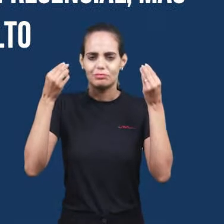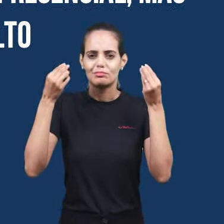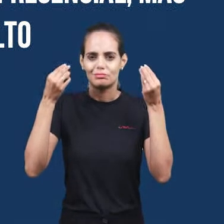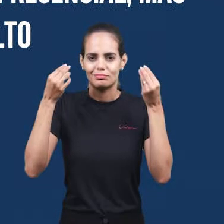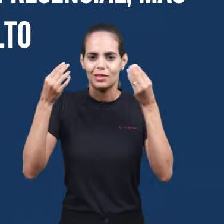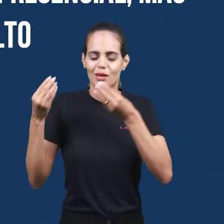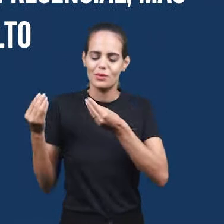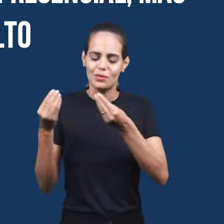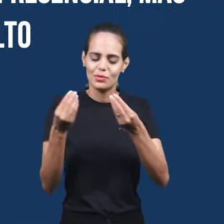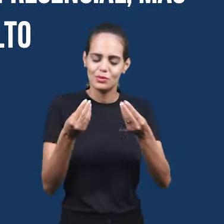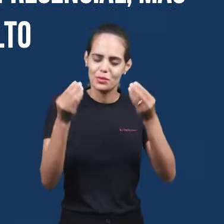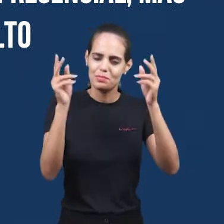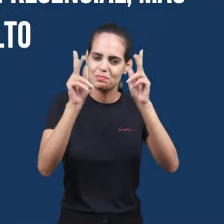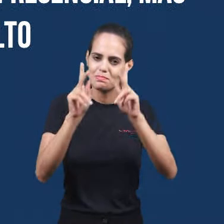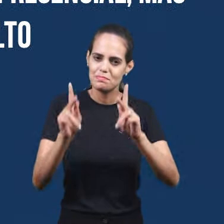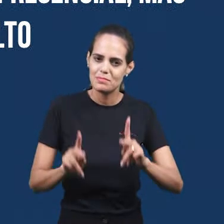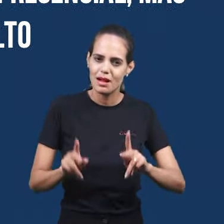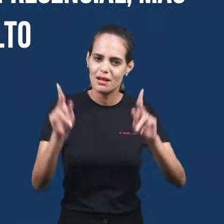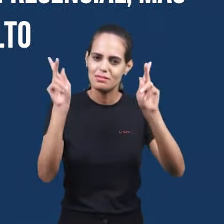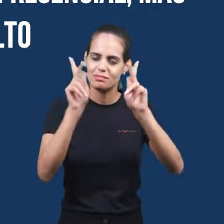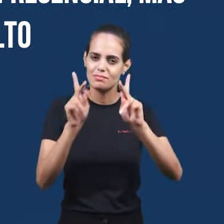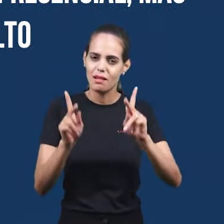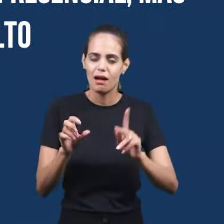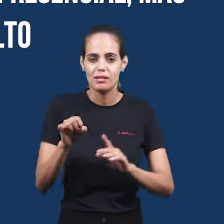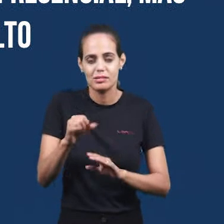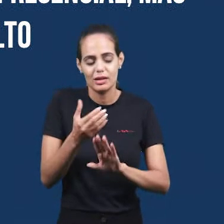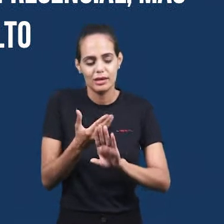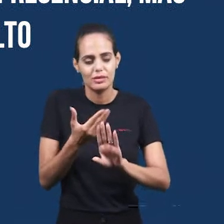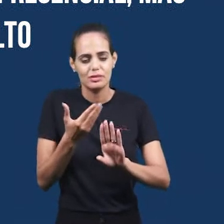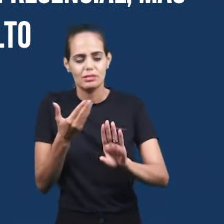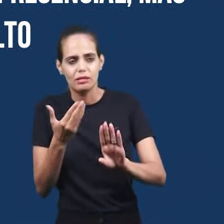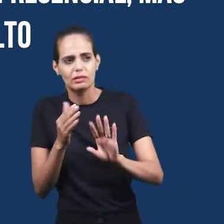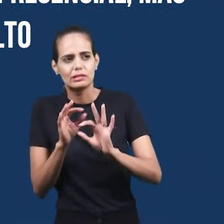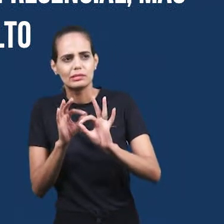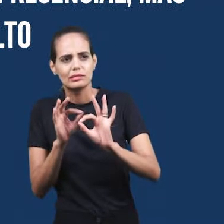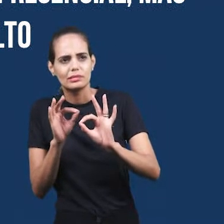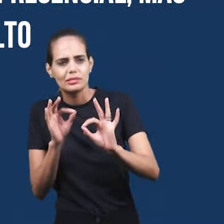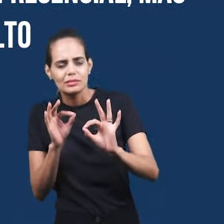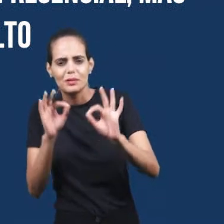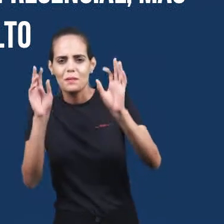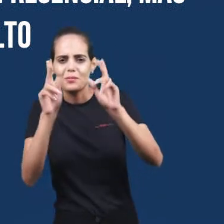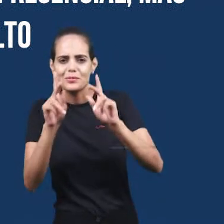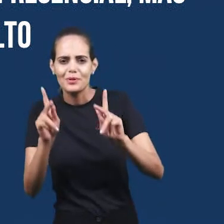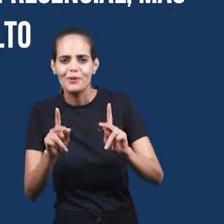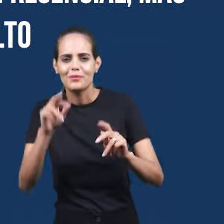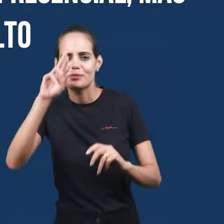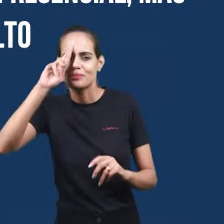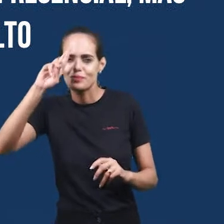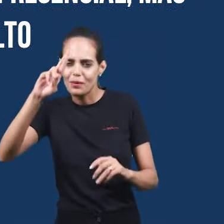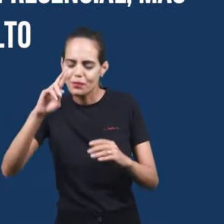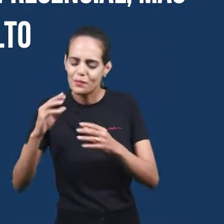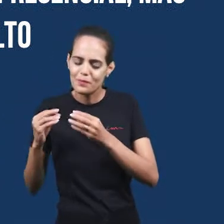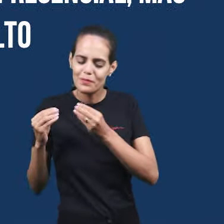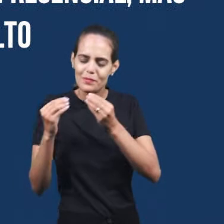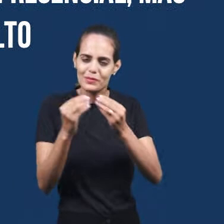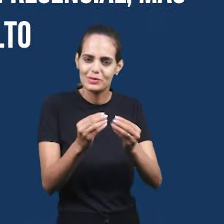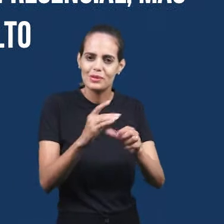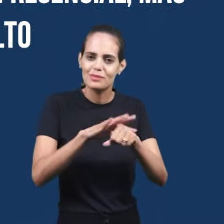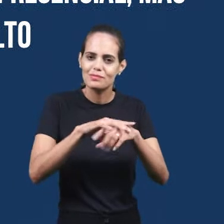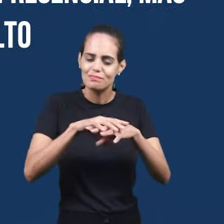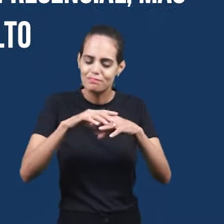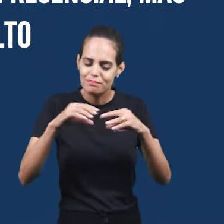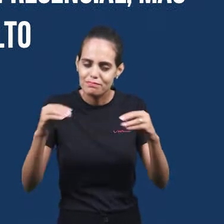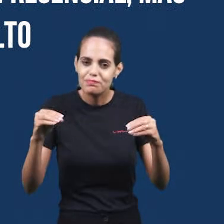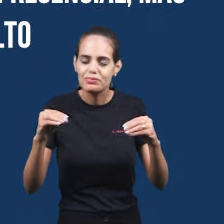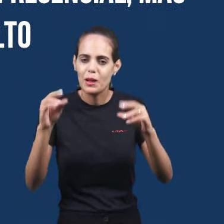исцелю его, буду водить его и утешать его и скорбящих его. Я исполню слово «Мир, мир дальнему и ближнему»,